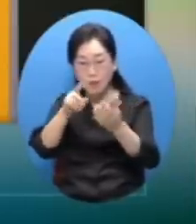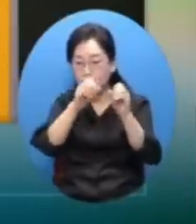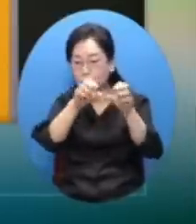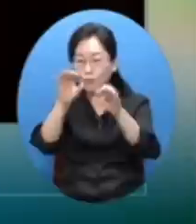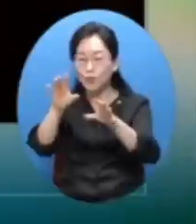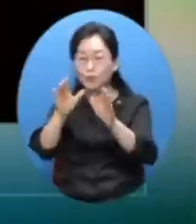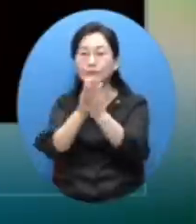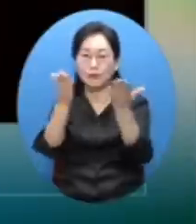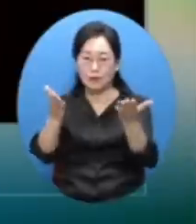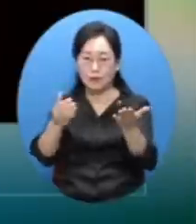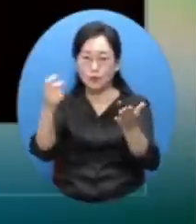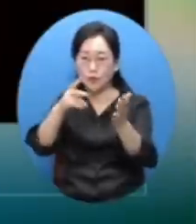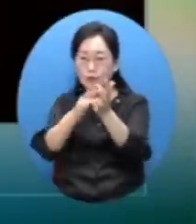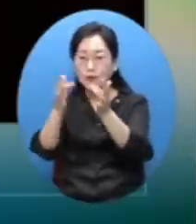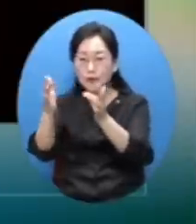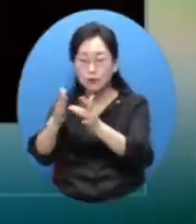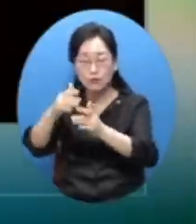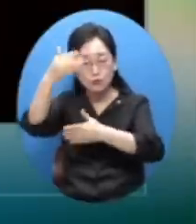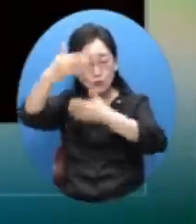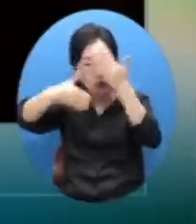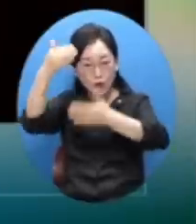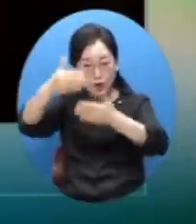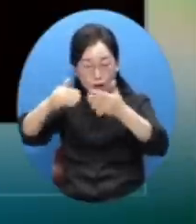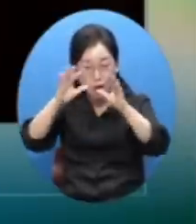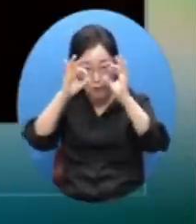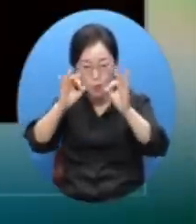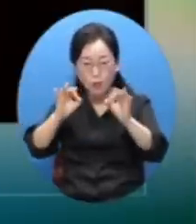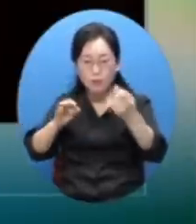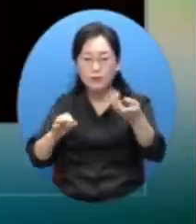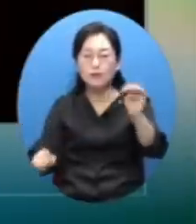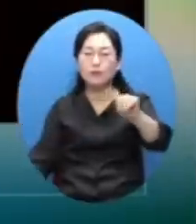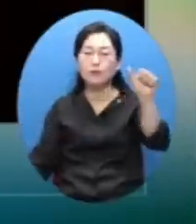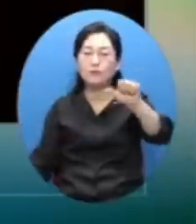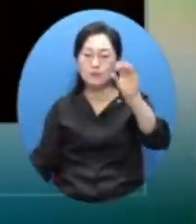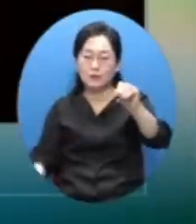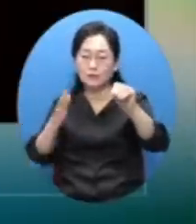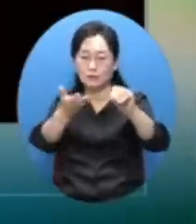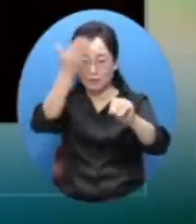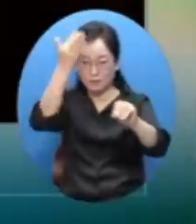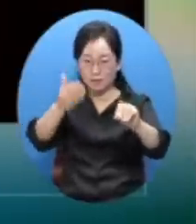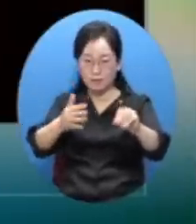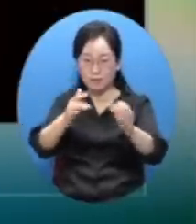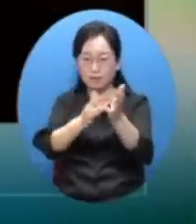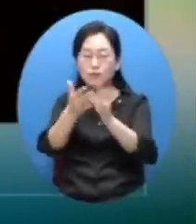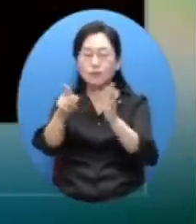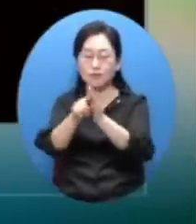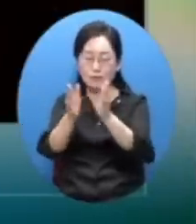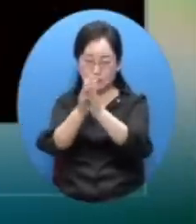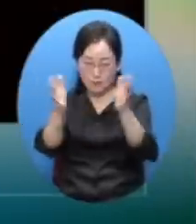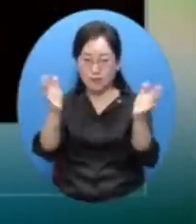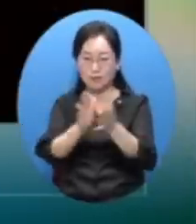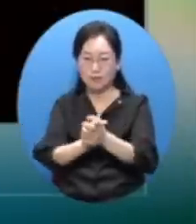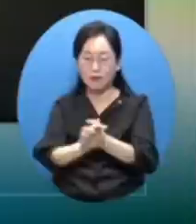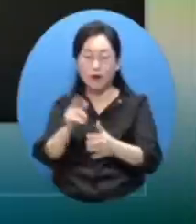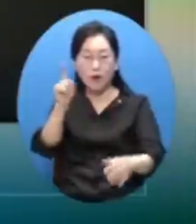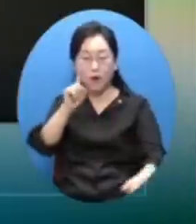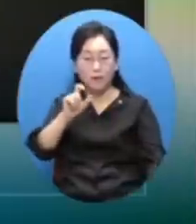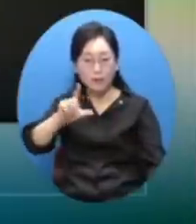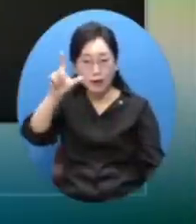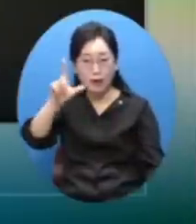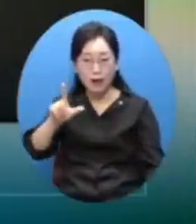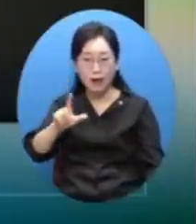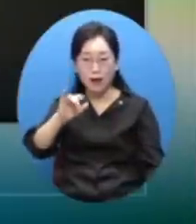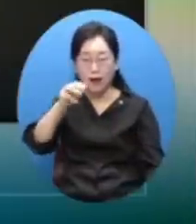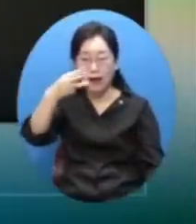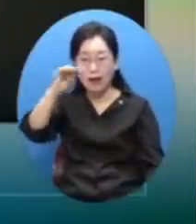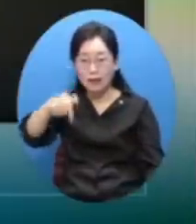영화 예수를 통해서 1억 5천만 명 이상이 주님께로 돌아왔다고 합니다. 어느 날 세델백교회 리고린 목사님께서